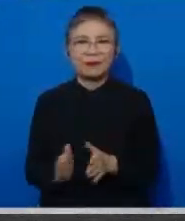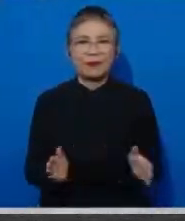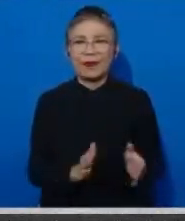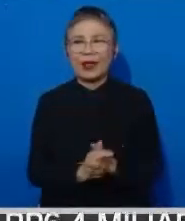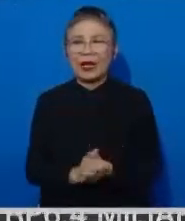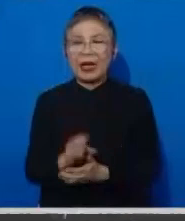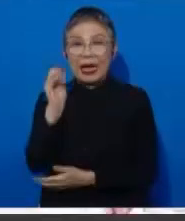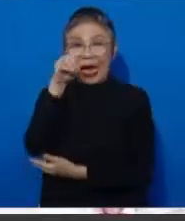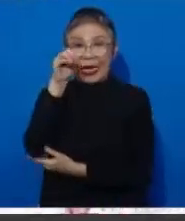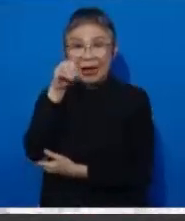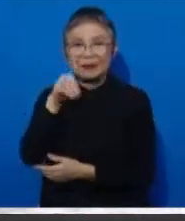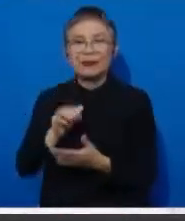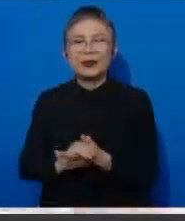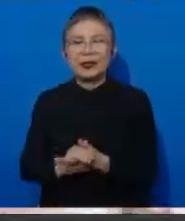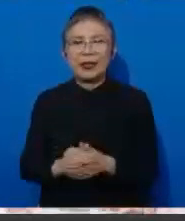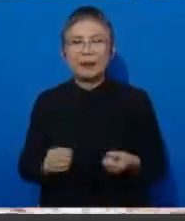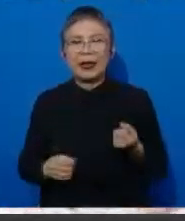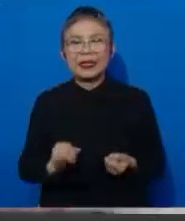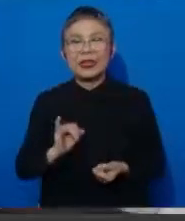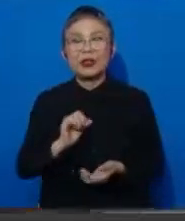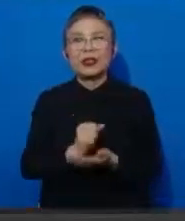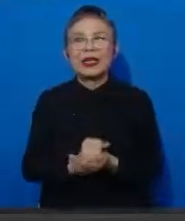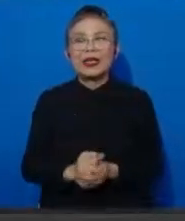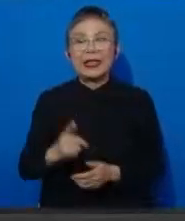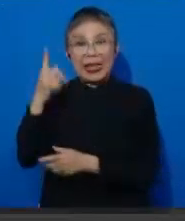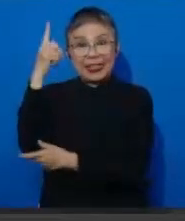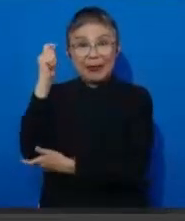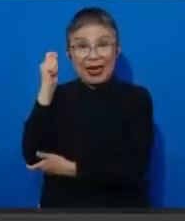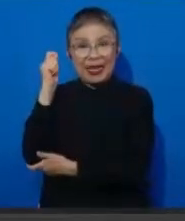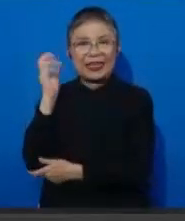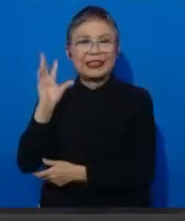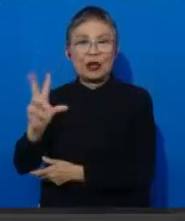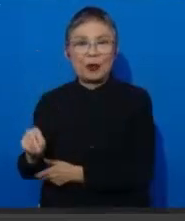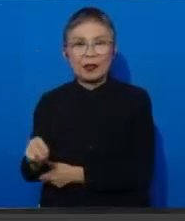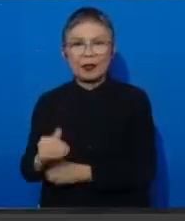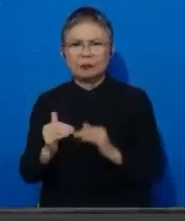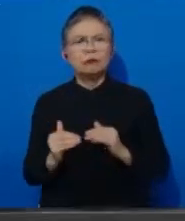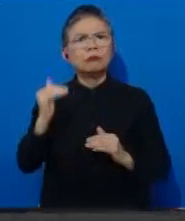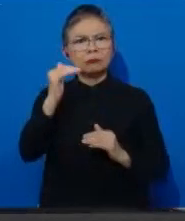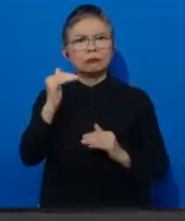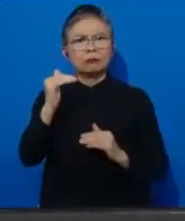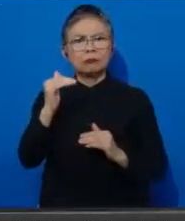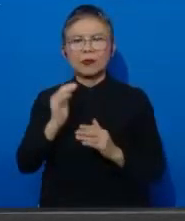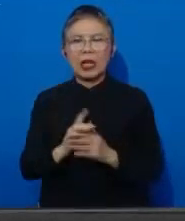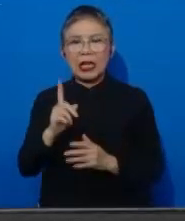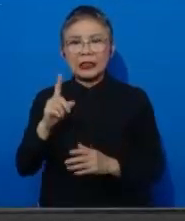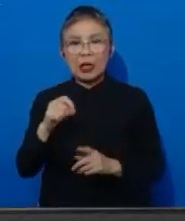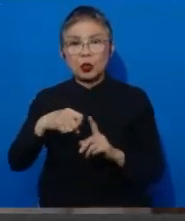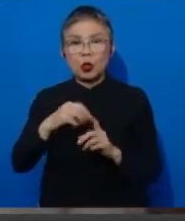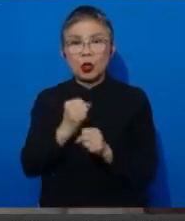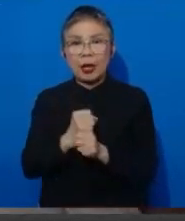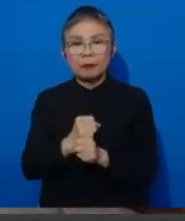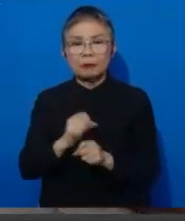Sementara itu, harga daging ayam di pasar induk Cikurubuk, Tasikmalaya, Jawa Barat mengalami kenaikan. 1 kilogram daging ayam